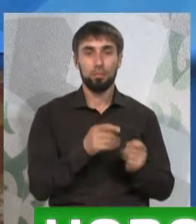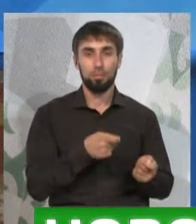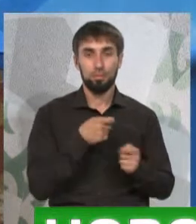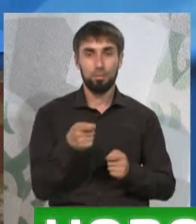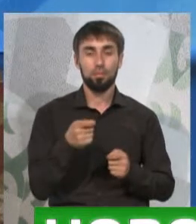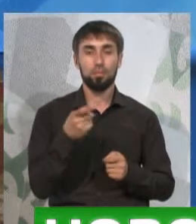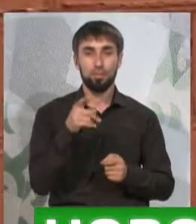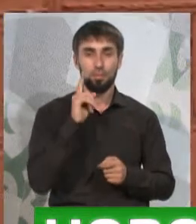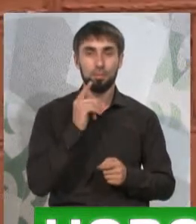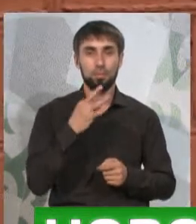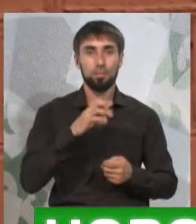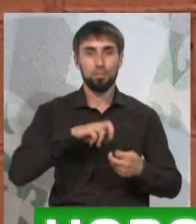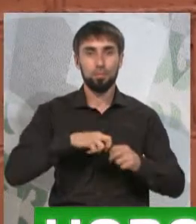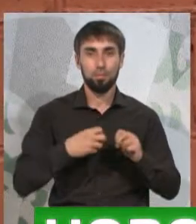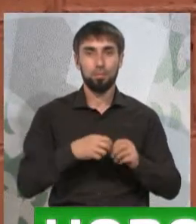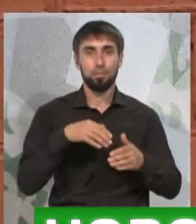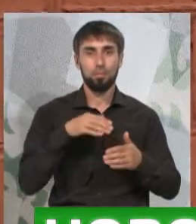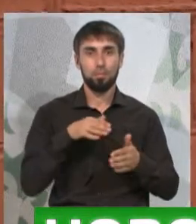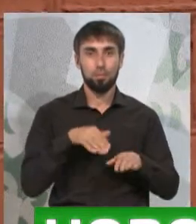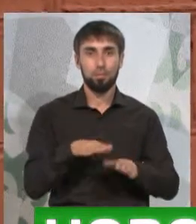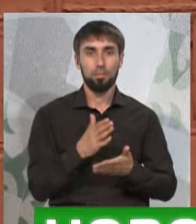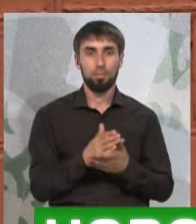помогает решить проблему.